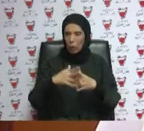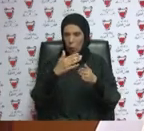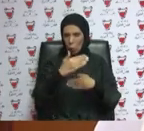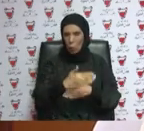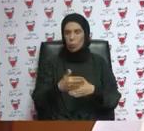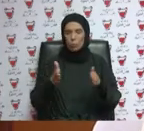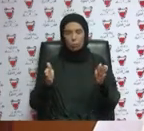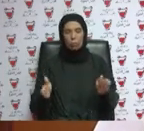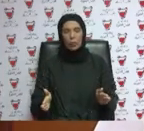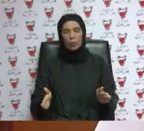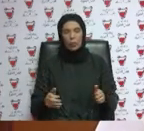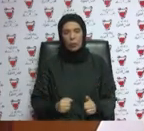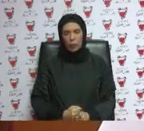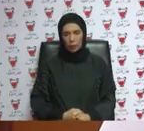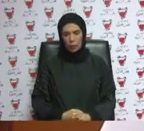الصندوق. فلولا